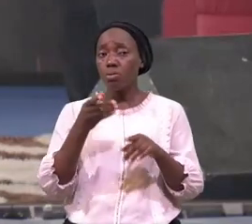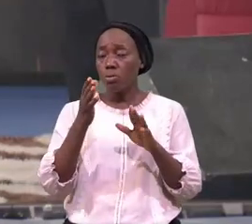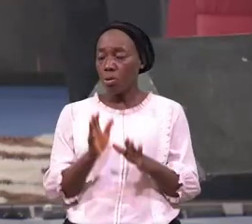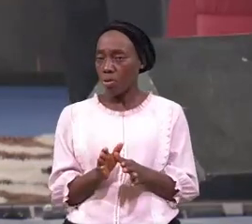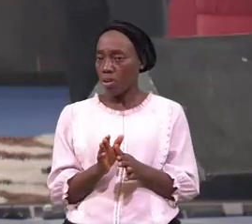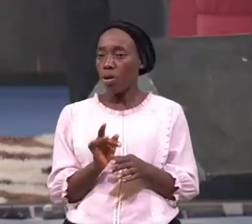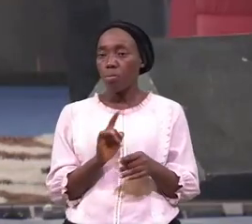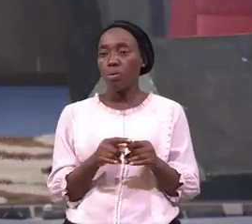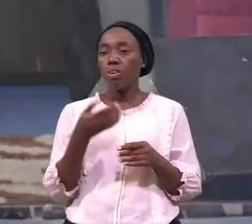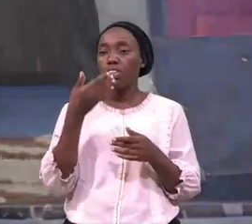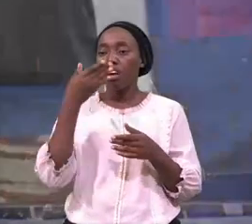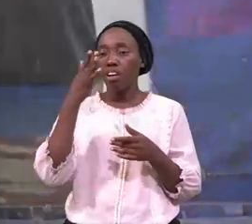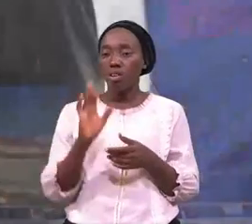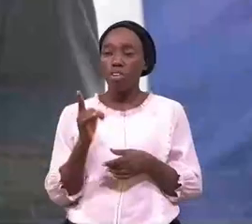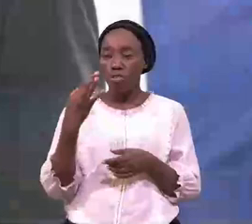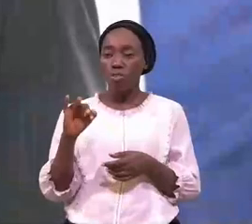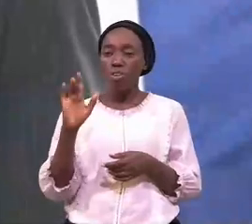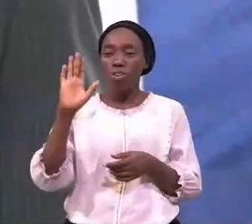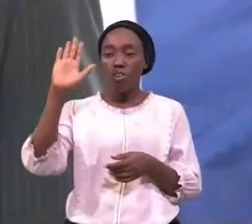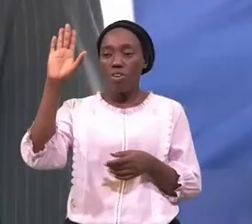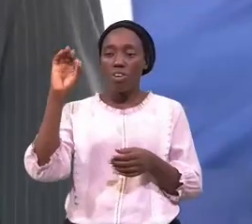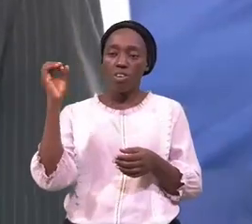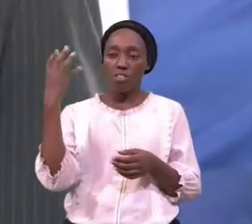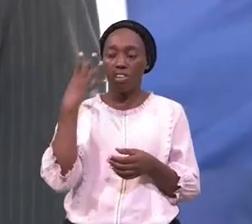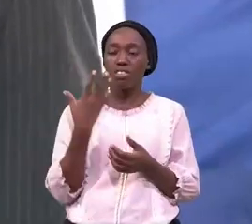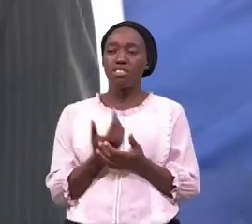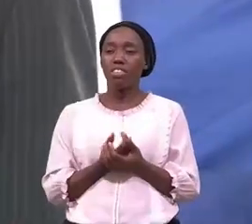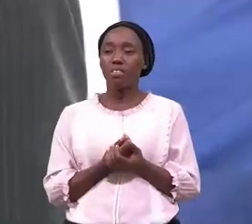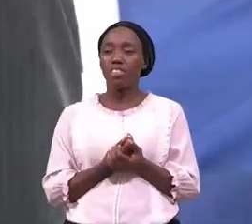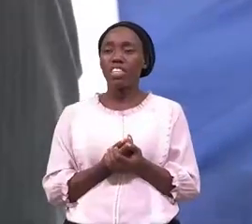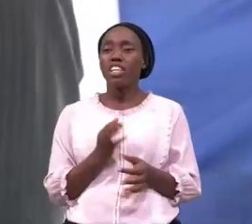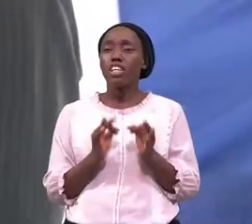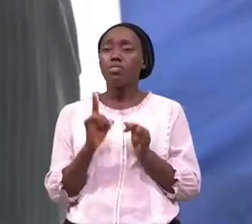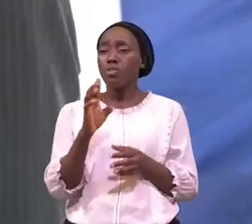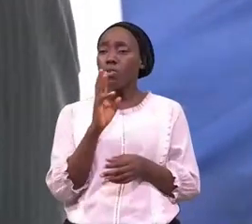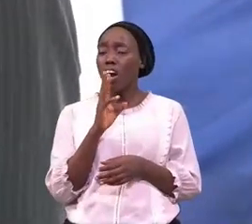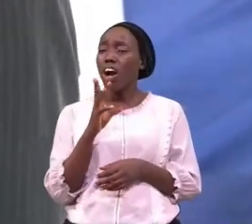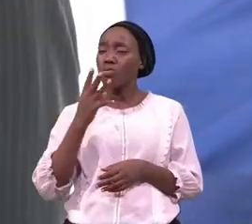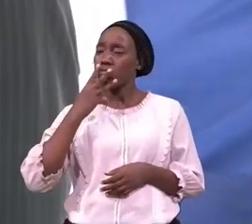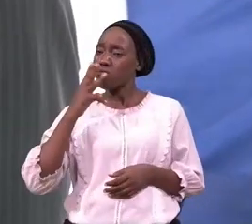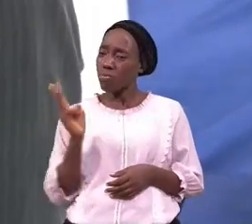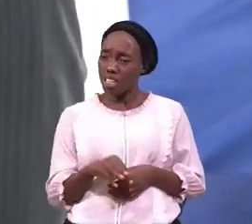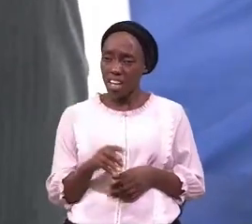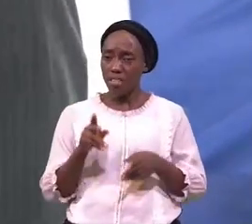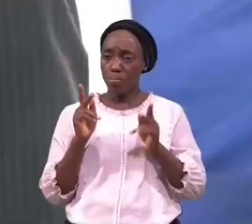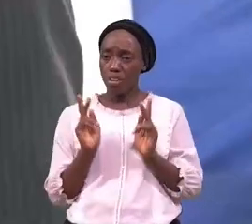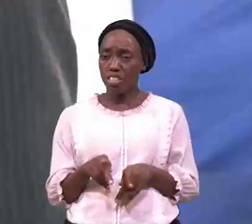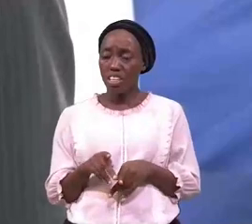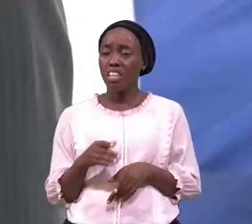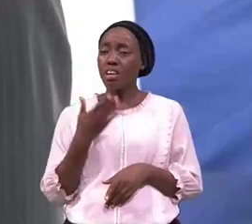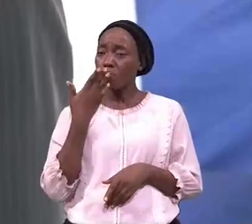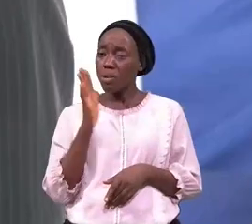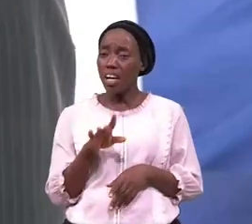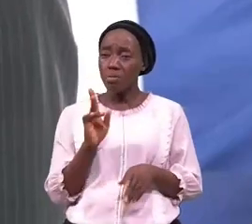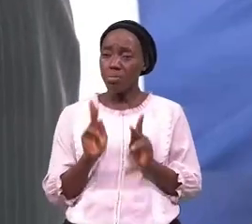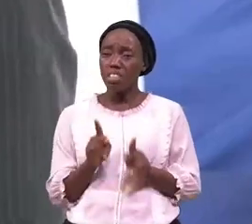persécuteur. Mais la grâce de Dieu vient pour que tu dises, ah, n'eût été la grâce de Dieu, je serai toujours un persécuteur. J'étais un homme violent,